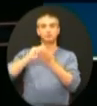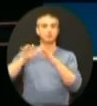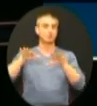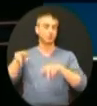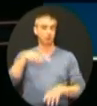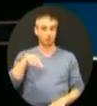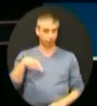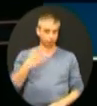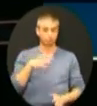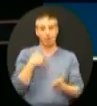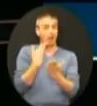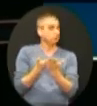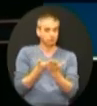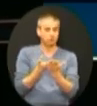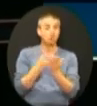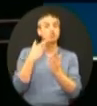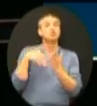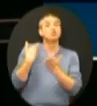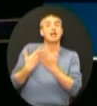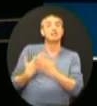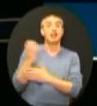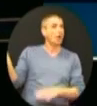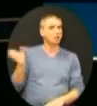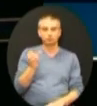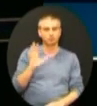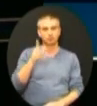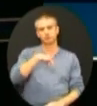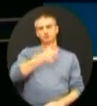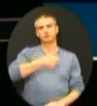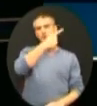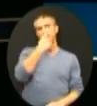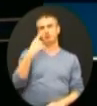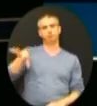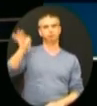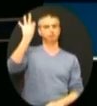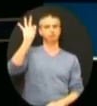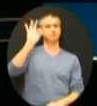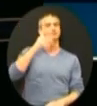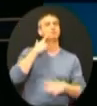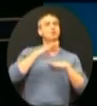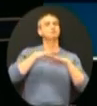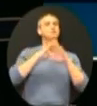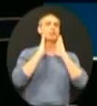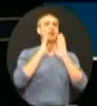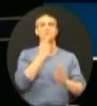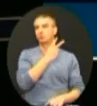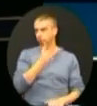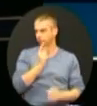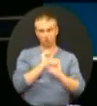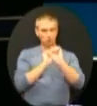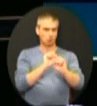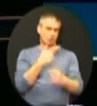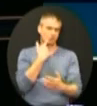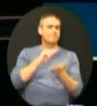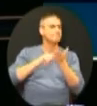הממשלה על פי הצעה היועצים החדשים יבחרו על ידי השרים במה שיוגדר משרת אמון המצדדים